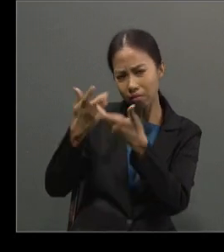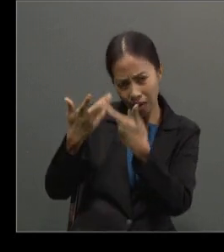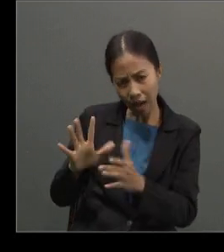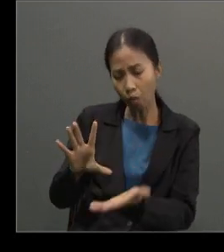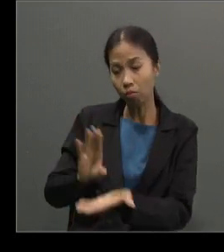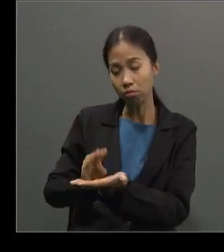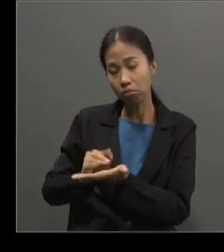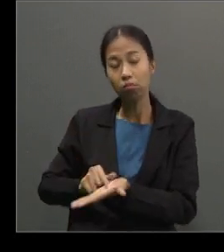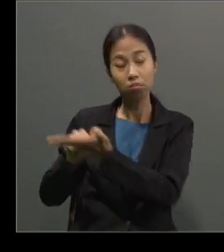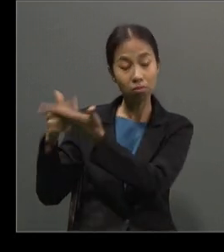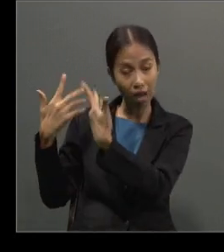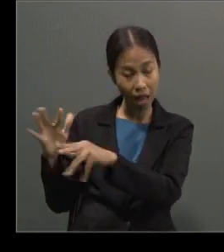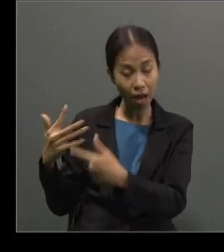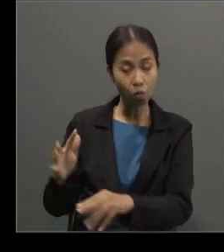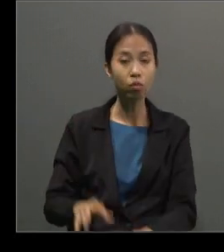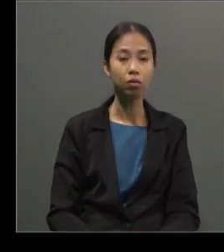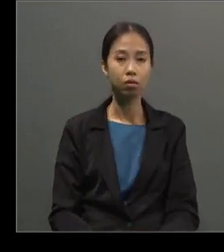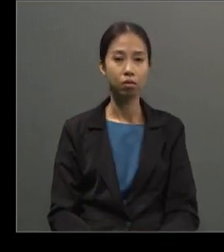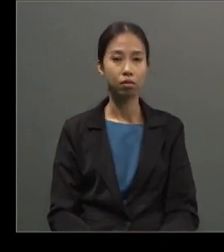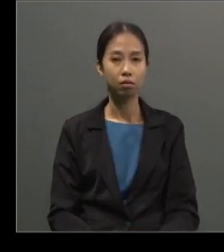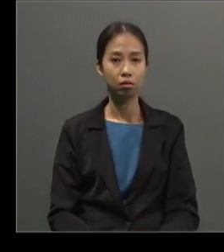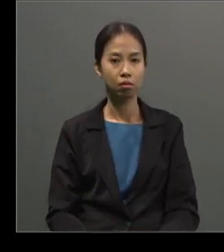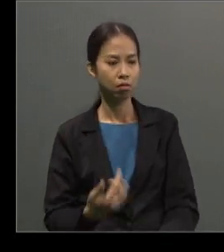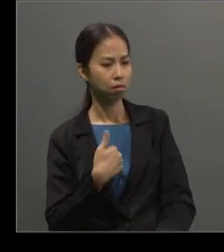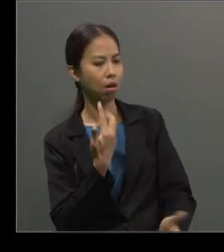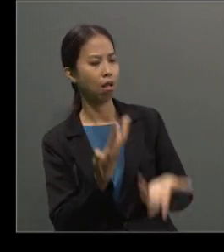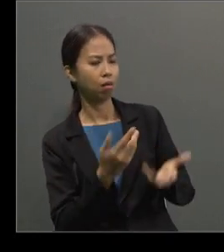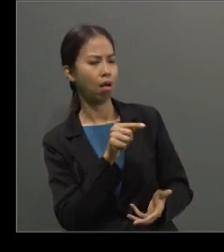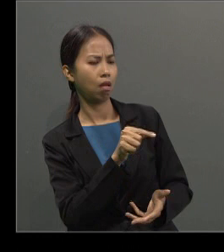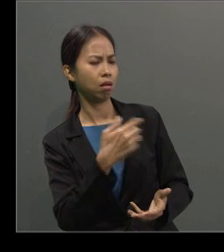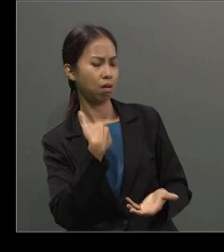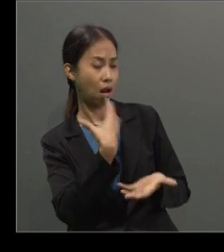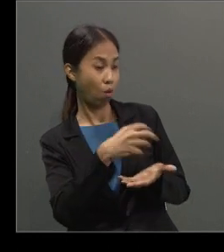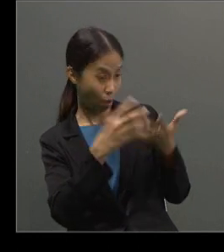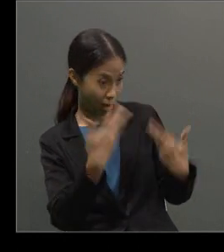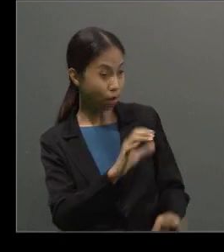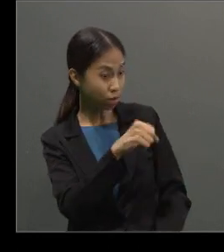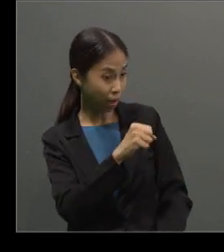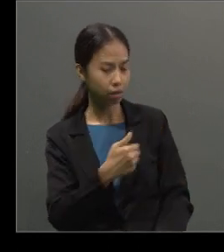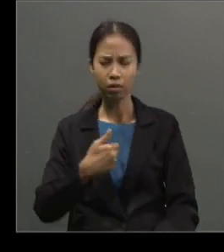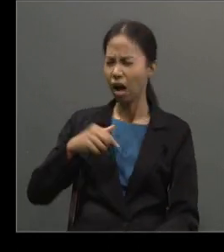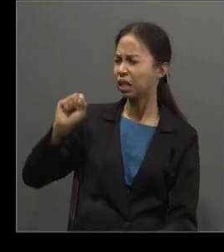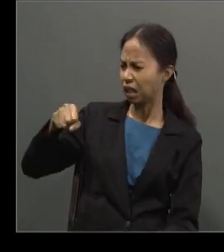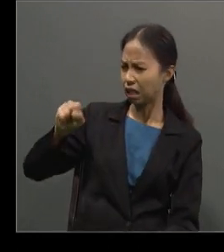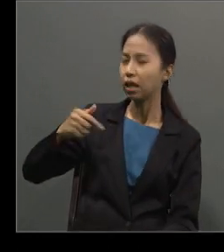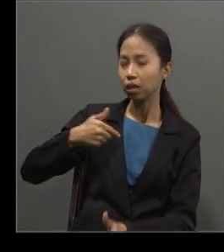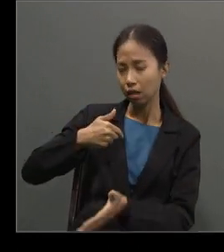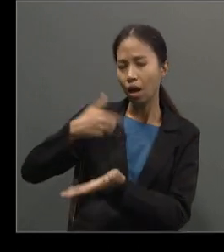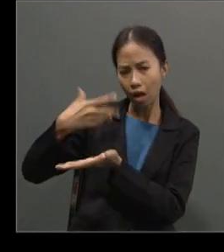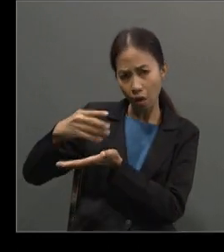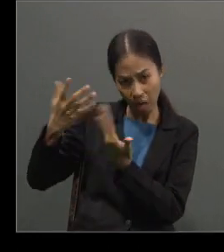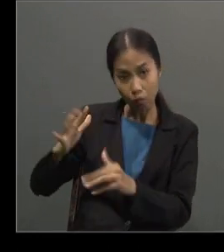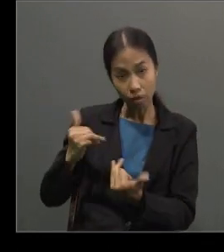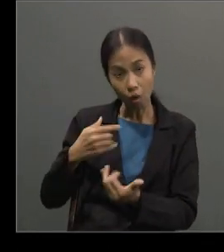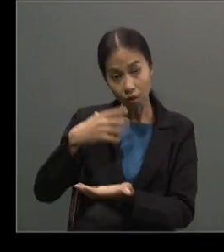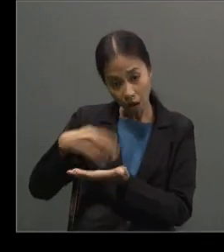นั่นเองอันนั้นเองก็กลับไปแล้วถูกไหม ใช่ครับผมให้ผมจะยื่นคำให้